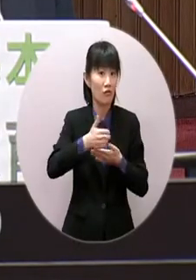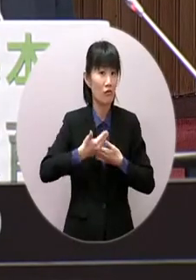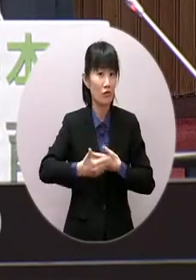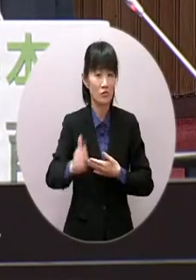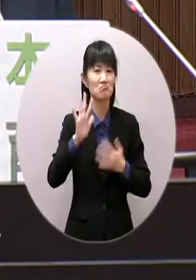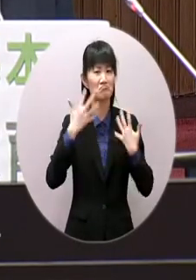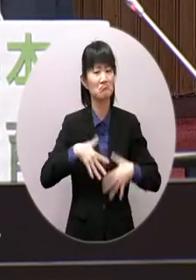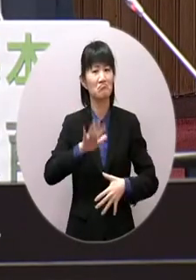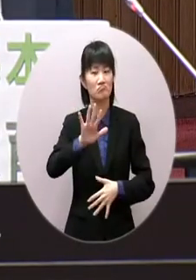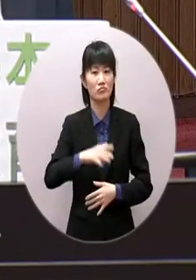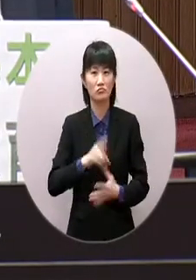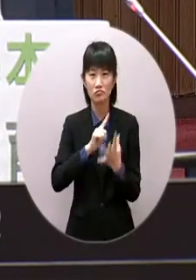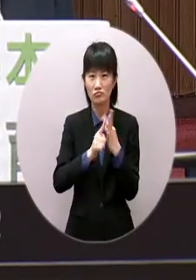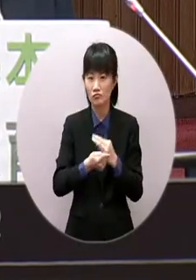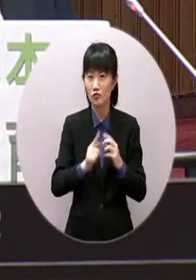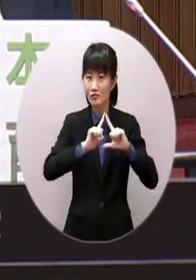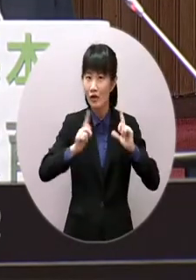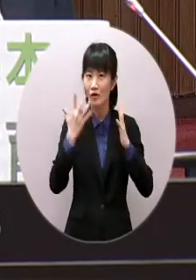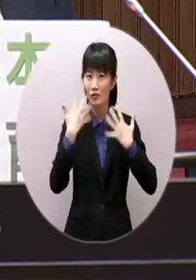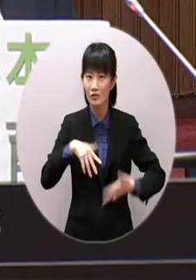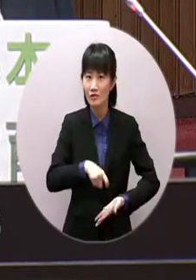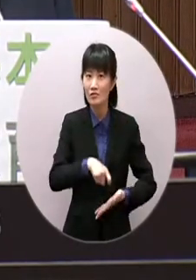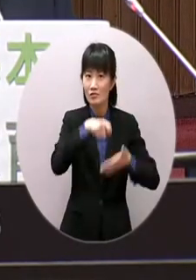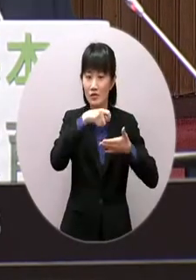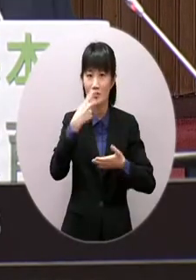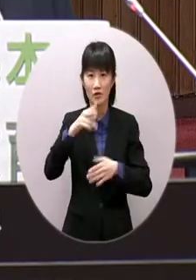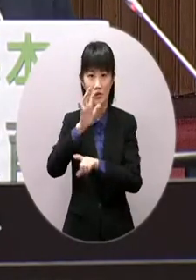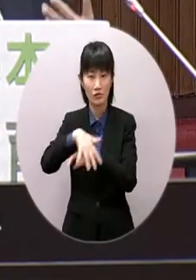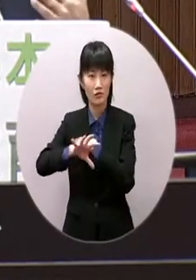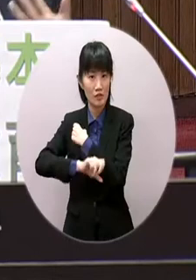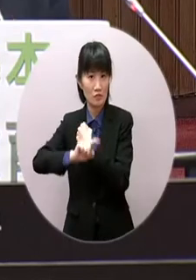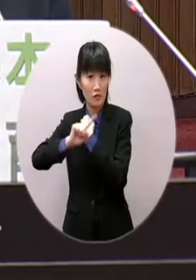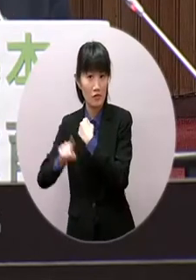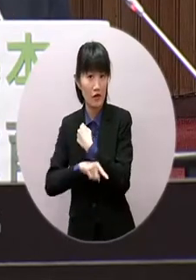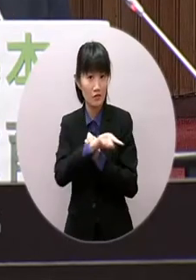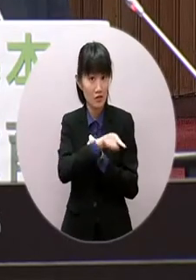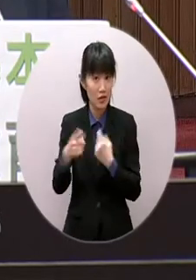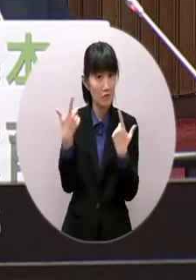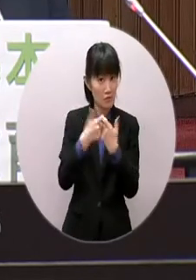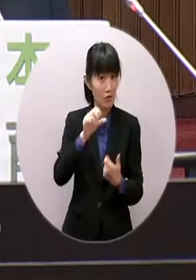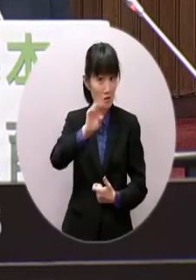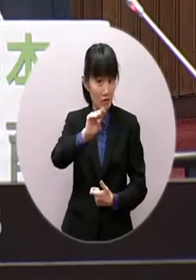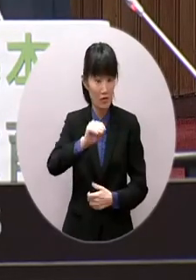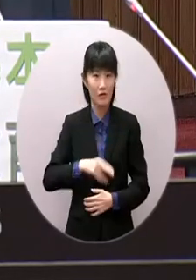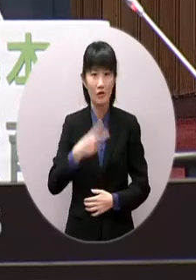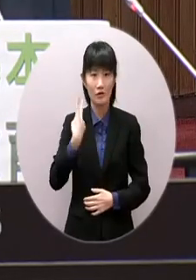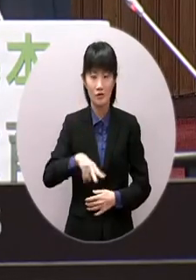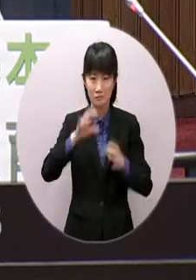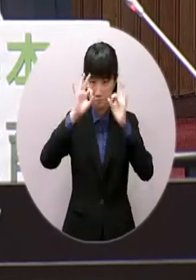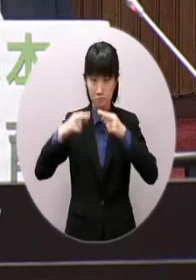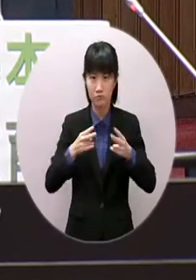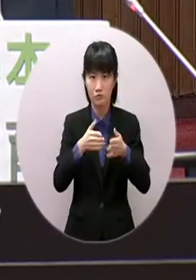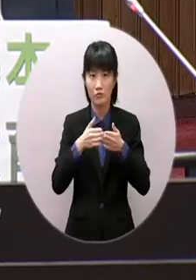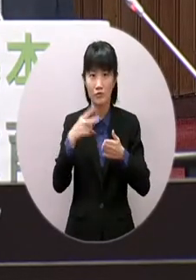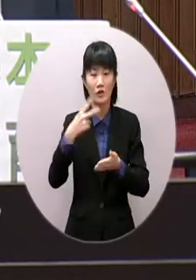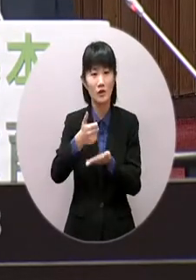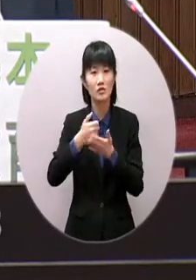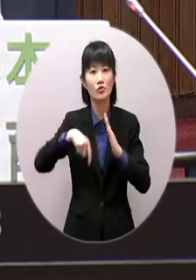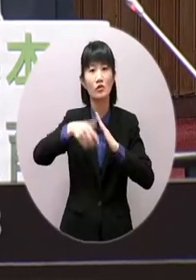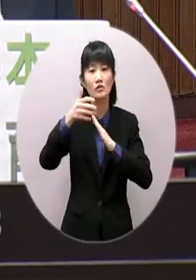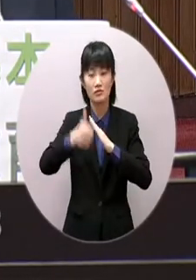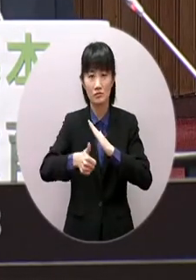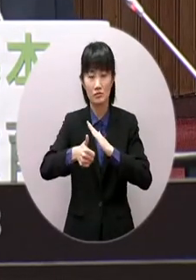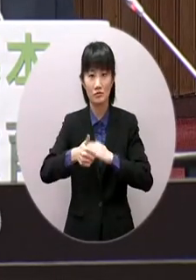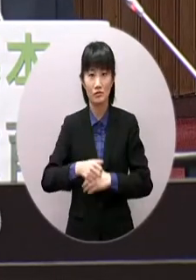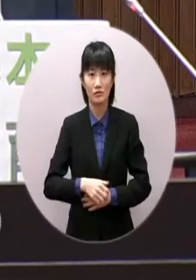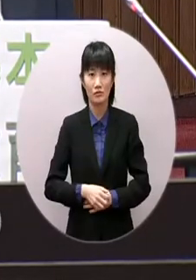提出来，我们去思考我们的农业基本法跟我们农业改组架构如何对接。这时候我真的是要请院长